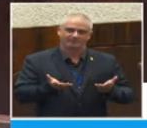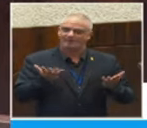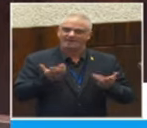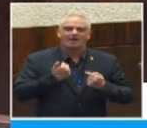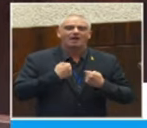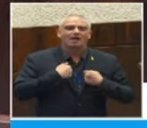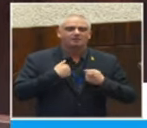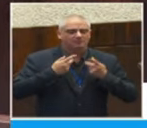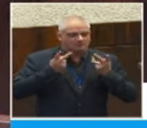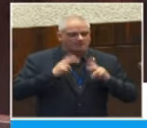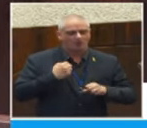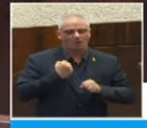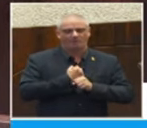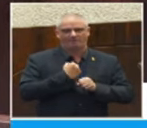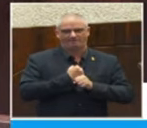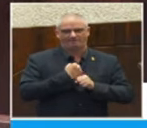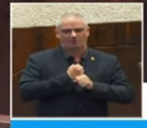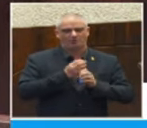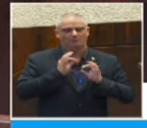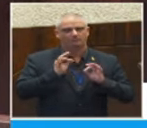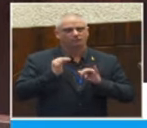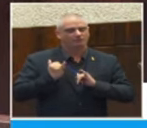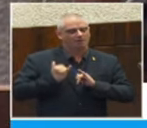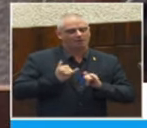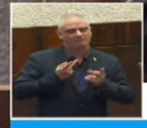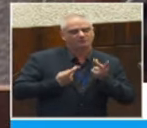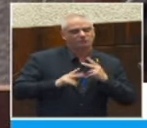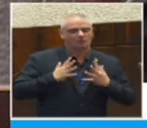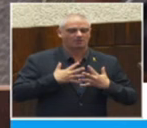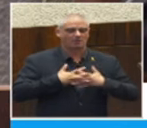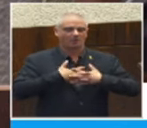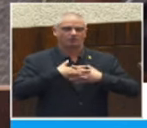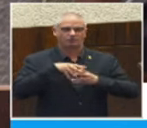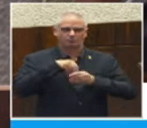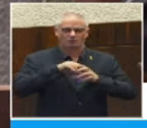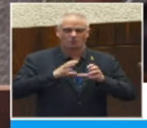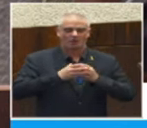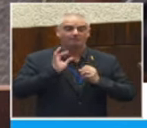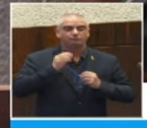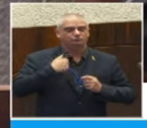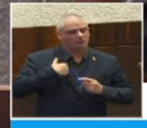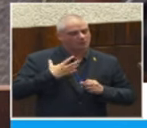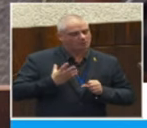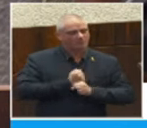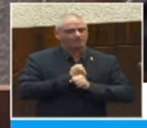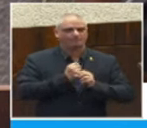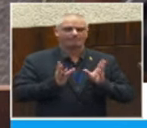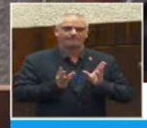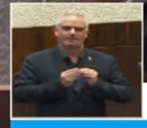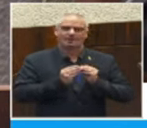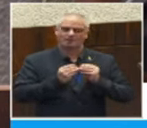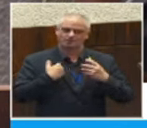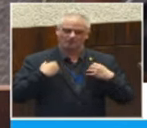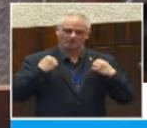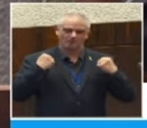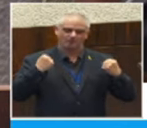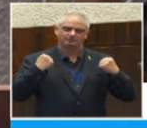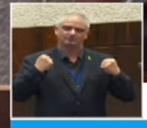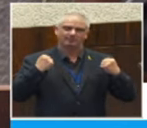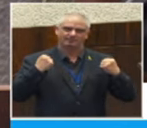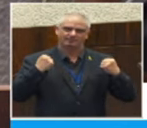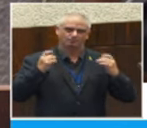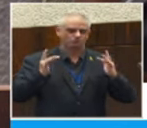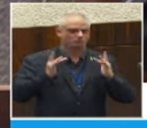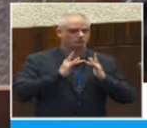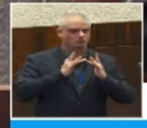לפעול כדי להביא ליותר אחדות פעם, כדי שנעמוד יחד חזקים אל מול